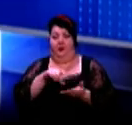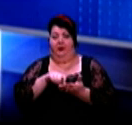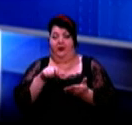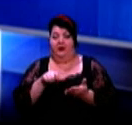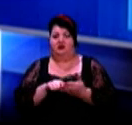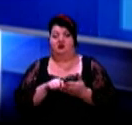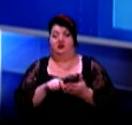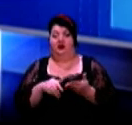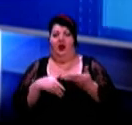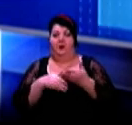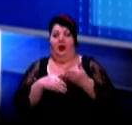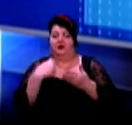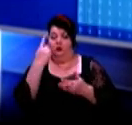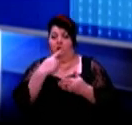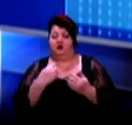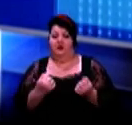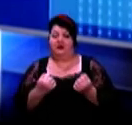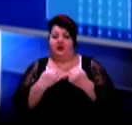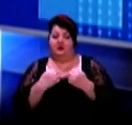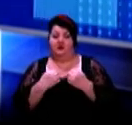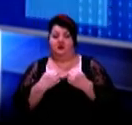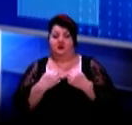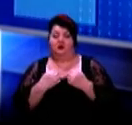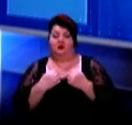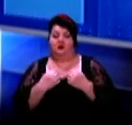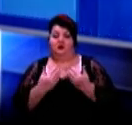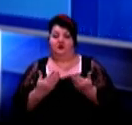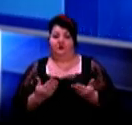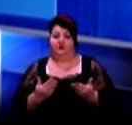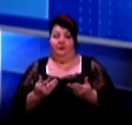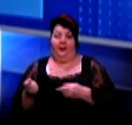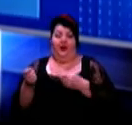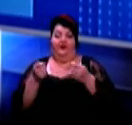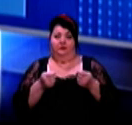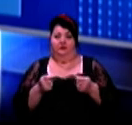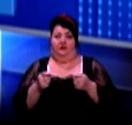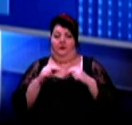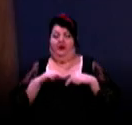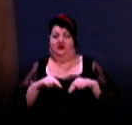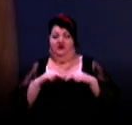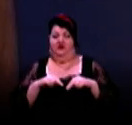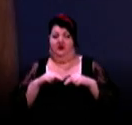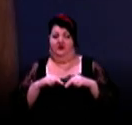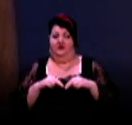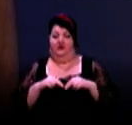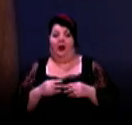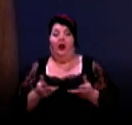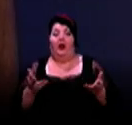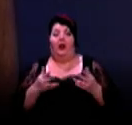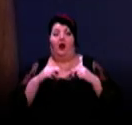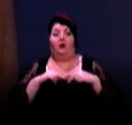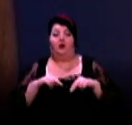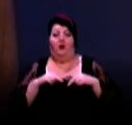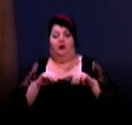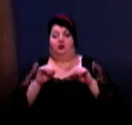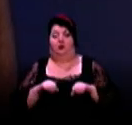організували методи особистого, засоби особистого захисту, підвоз працівників. Яку роботу